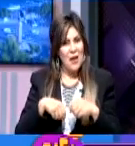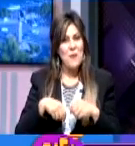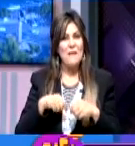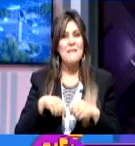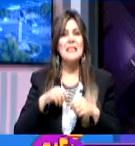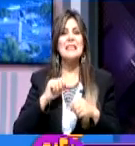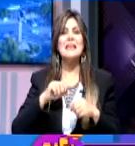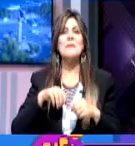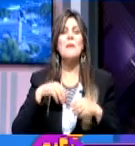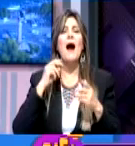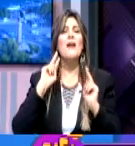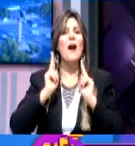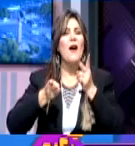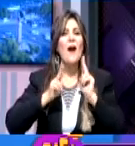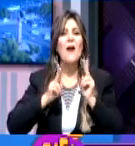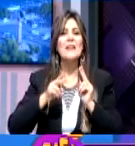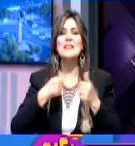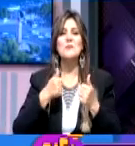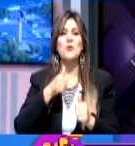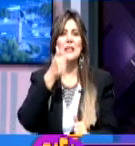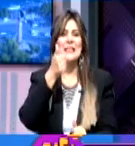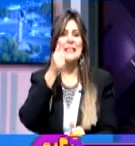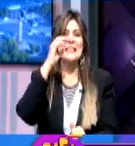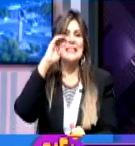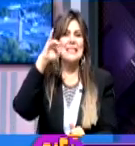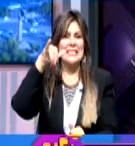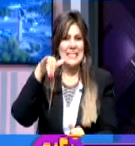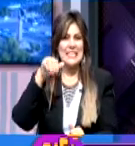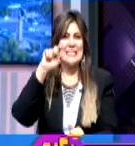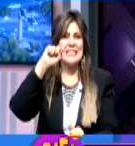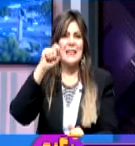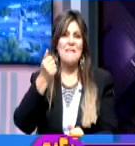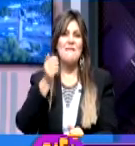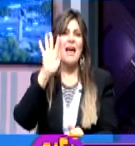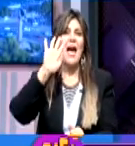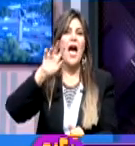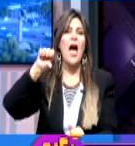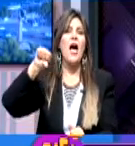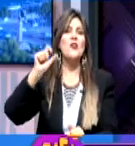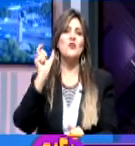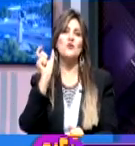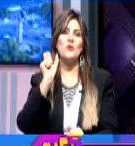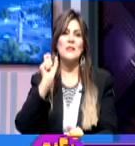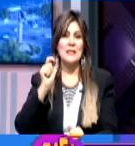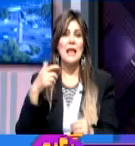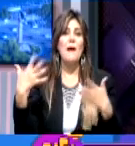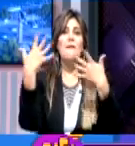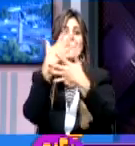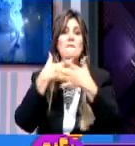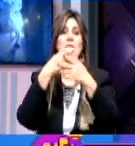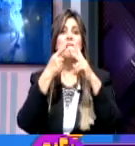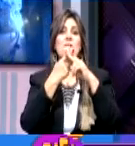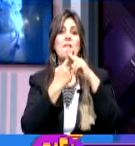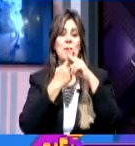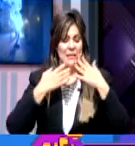ان شاء الله هيبقى فيه فاشن. طبعا ده هيخش بقى في مصنع للملابس الجاهزه، وهيبقى